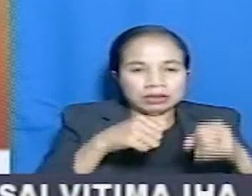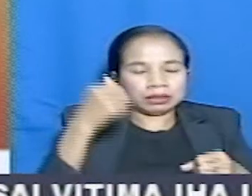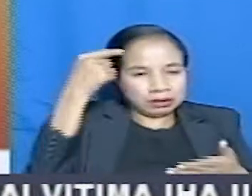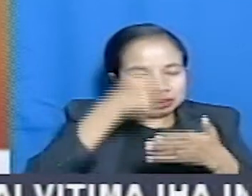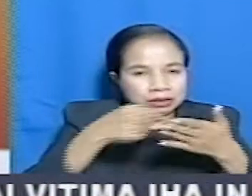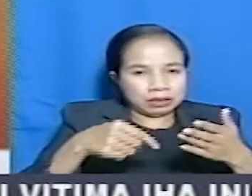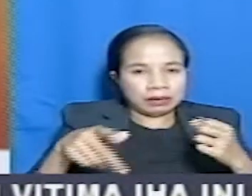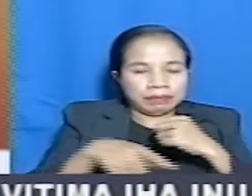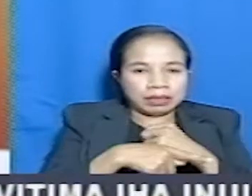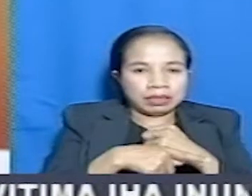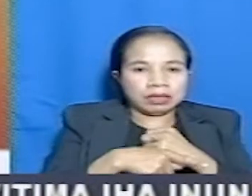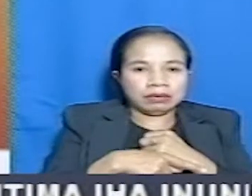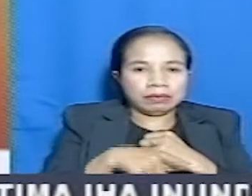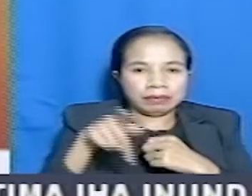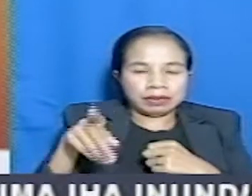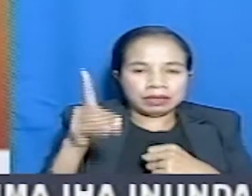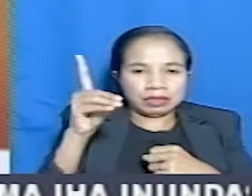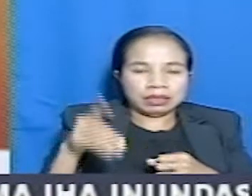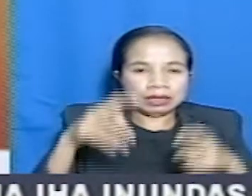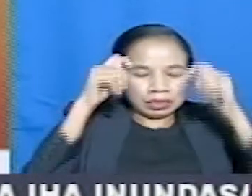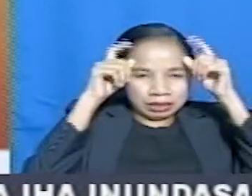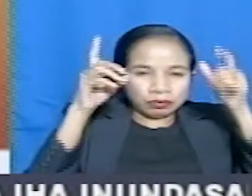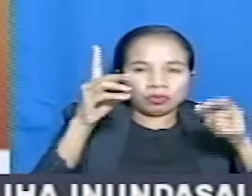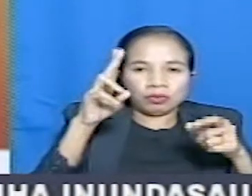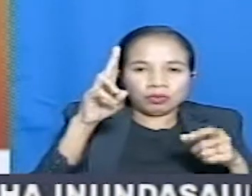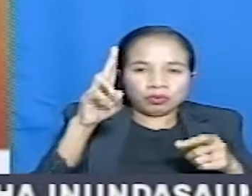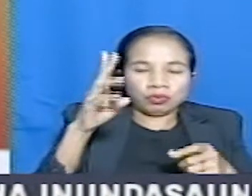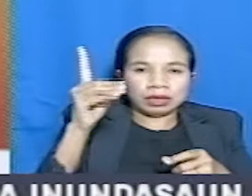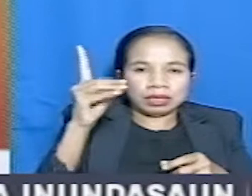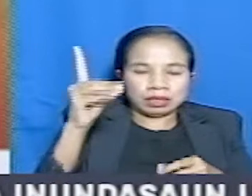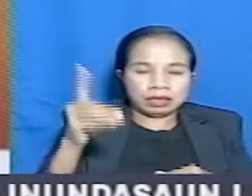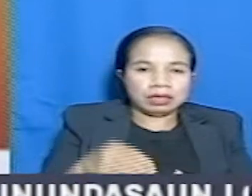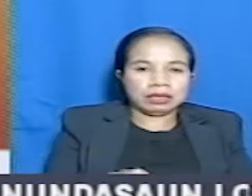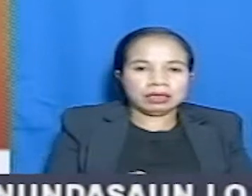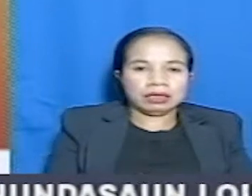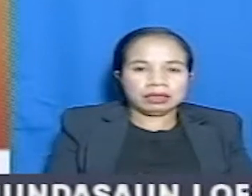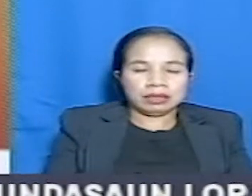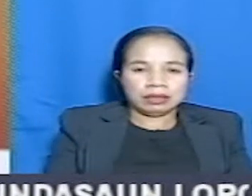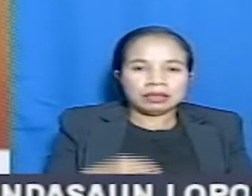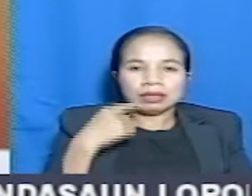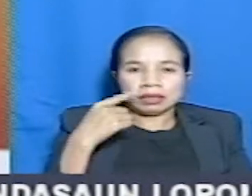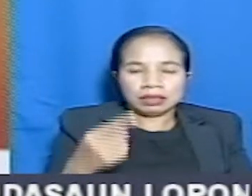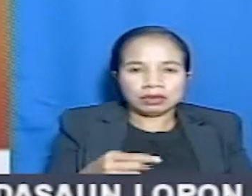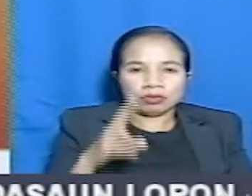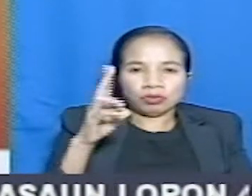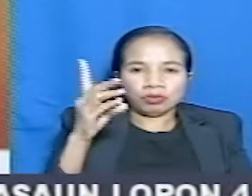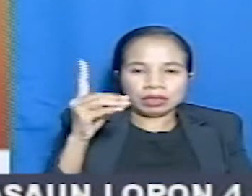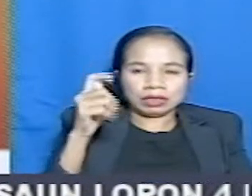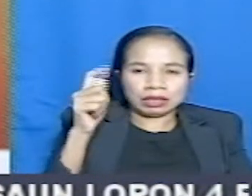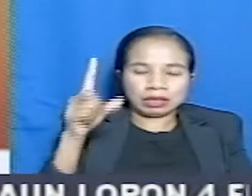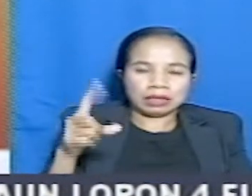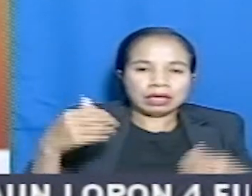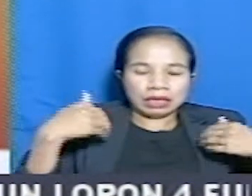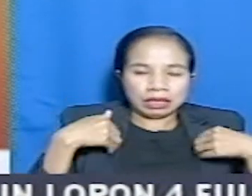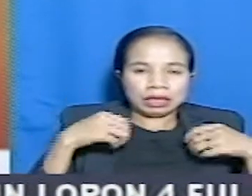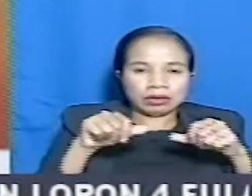Secretarul General Partidul Unia Democratică Timorense UDT, Francisco David Xavier Carlos, afirmă UDT jiști at